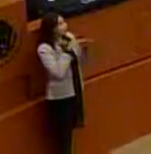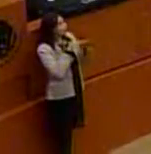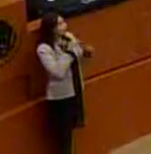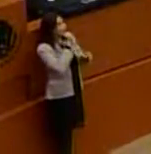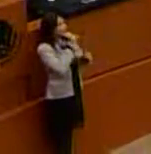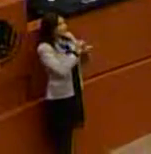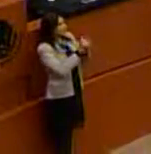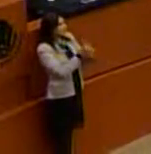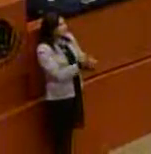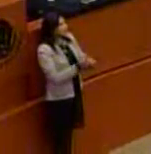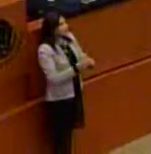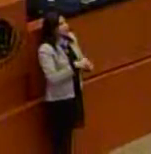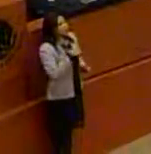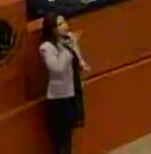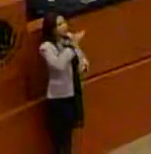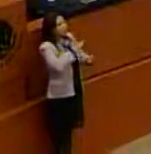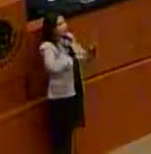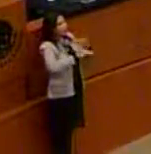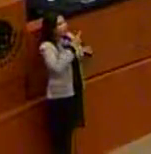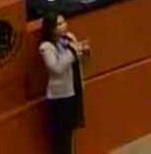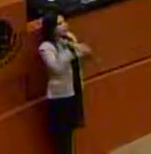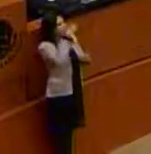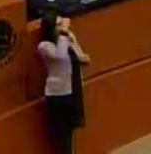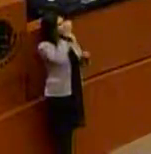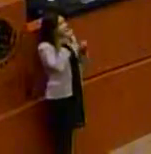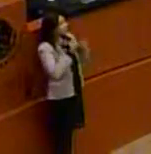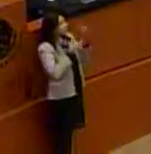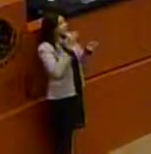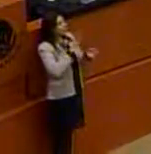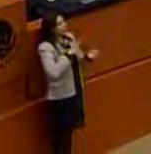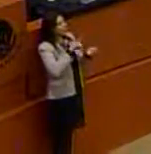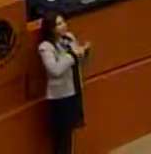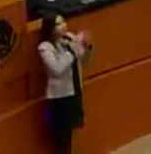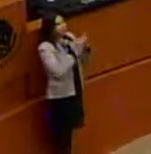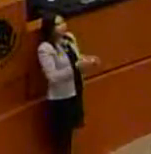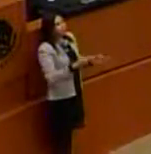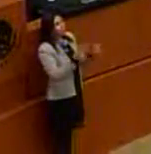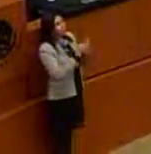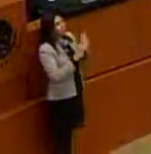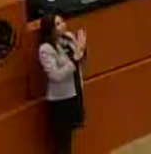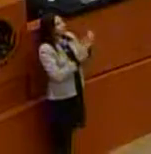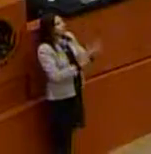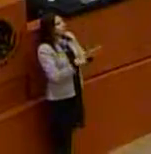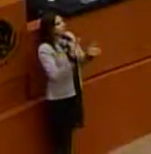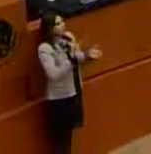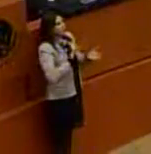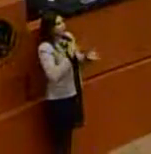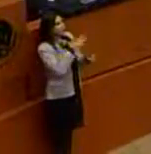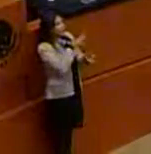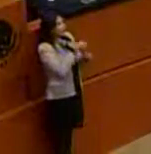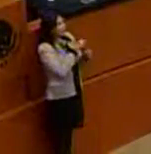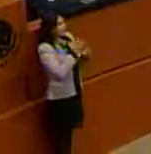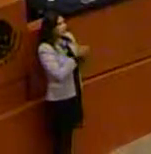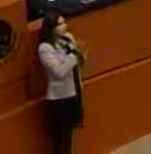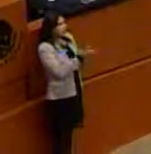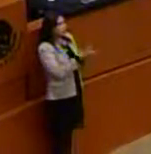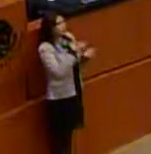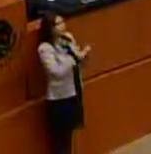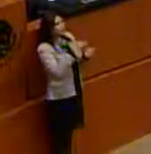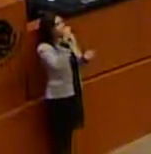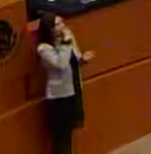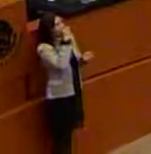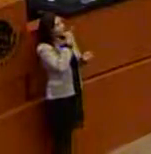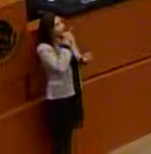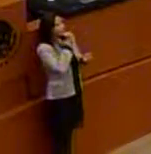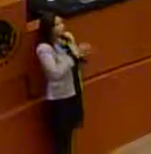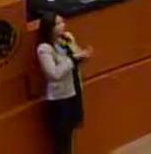pu venir, toutes les expériences pilotes du RBI indiquent que de recevoir de l'argent gratuitement développait au contraire le sens de la